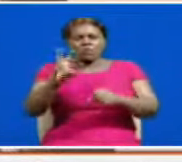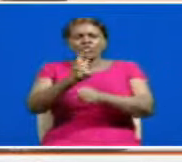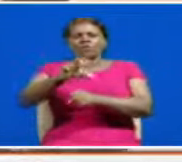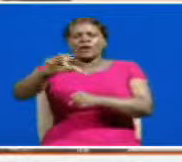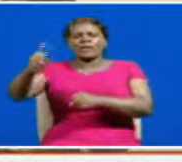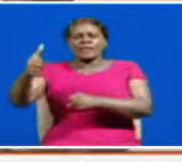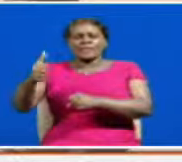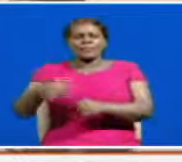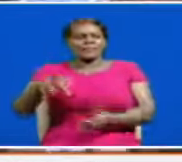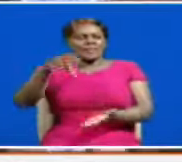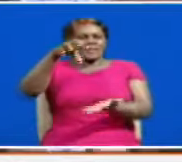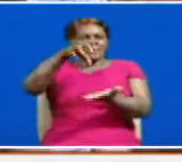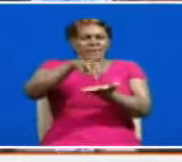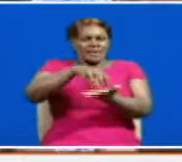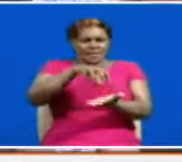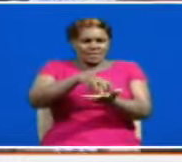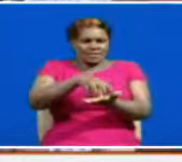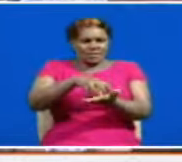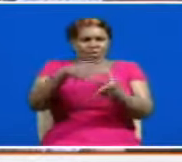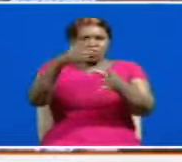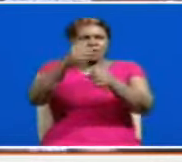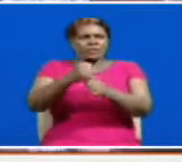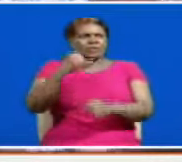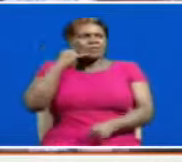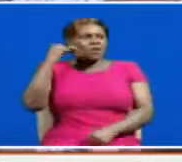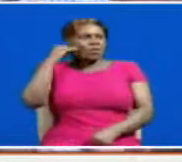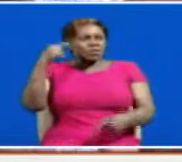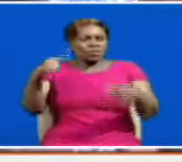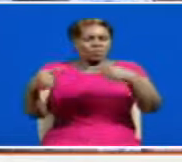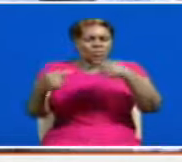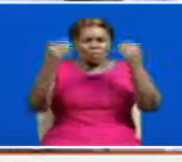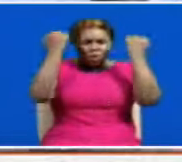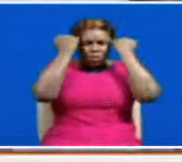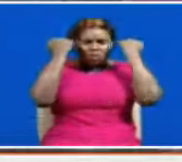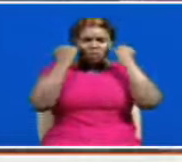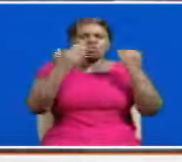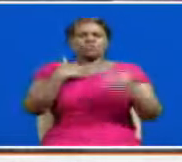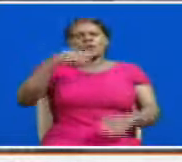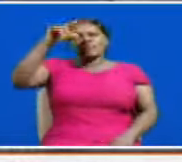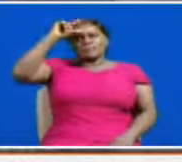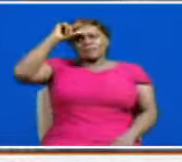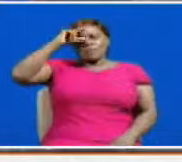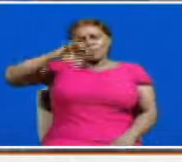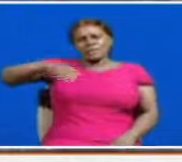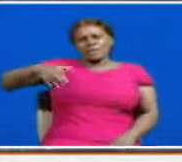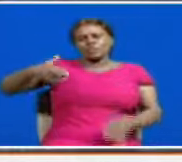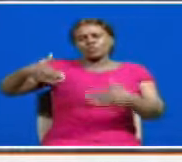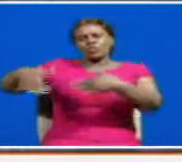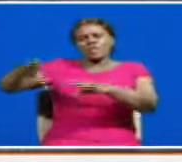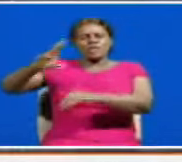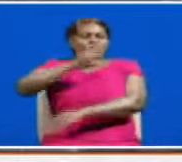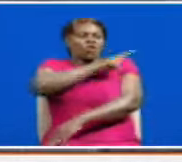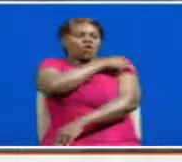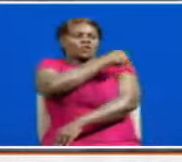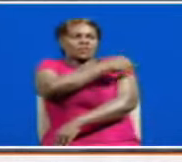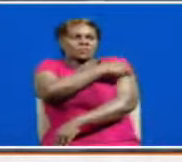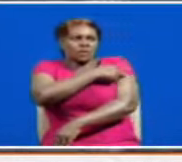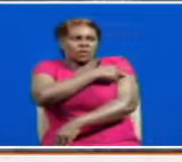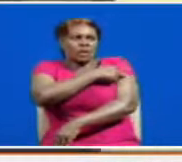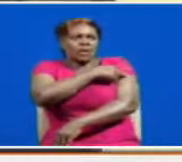kwingine. Kesi iliyowasilishwa na kampuni ya Nakuru War Memorial mahakamani ikitaka serikali ya kaunti kuondoka hospitalini humo